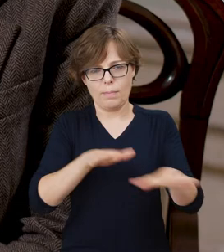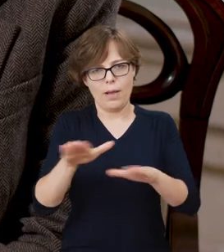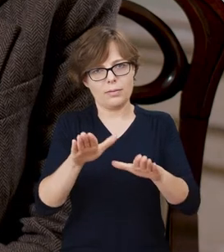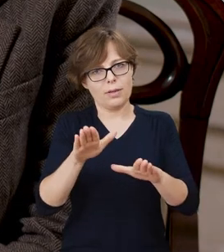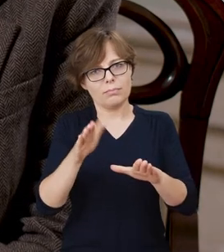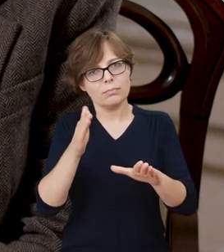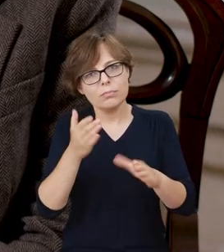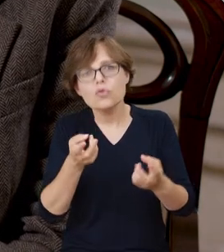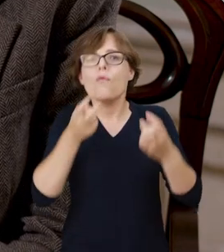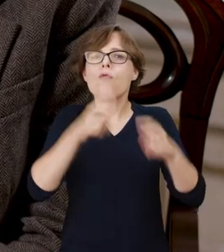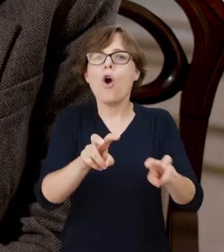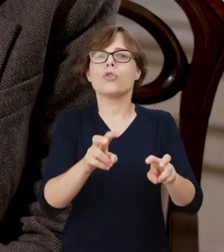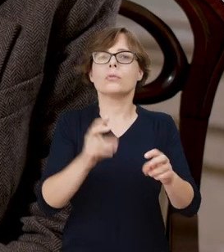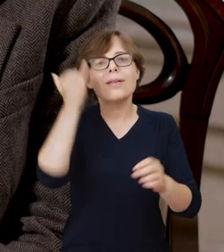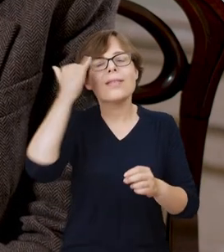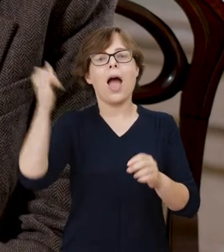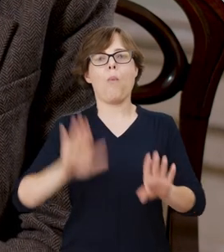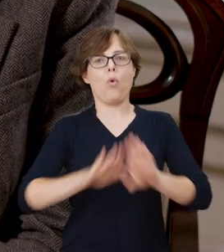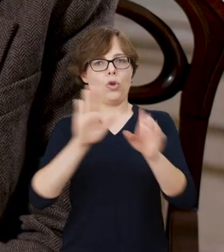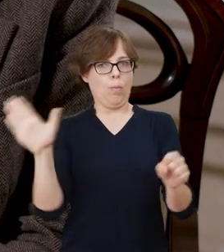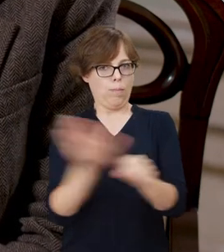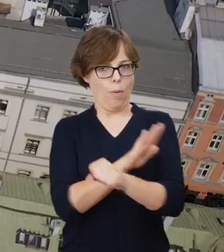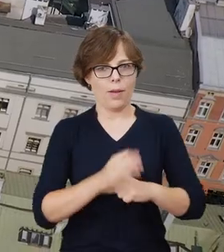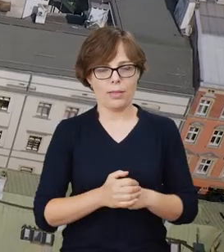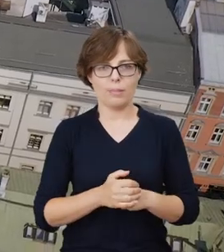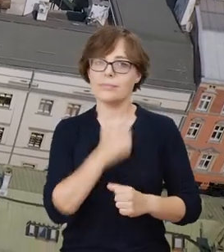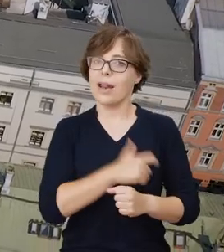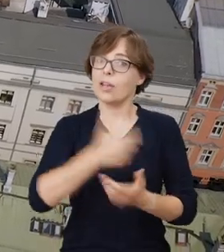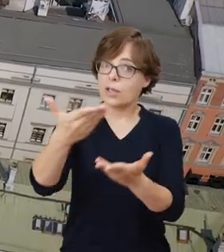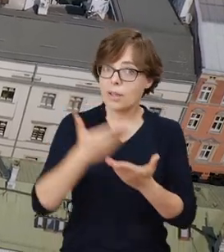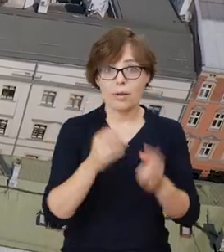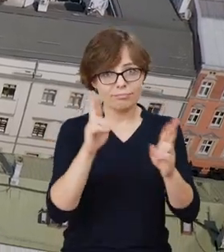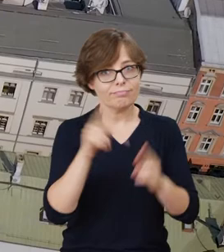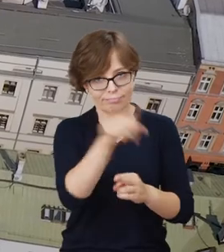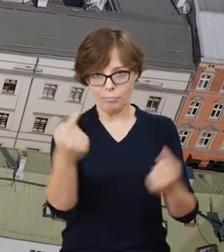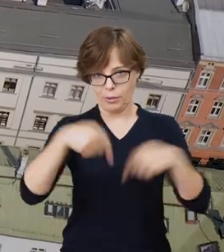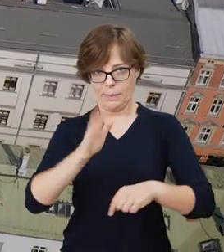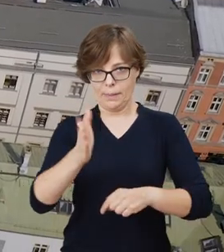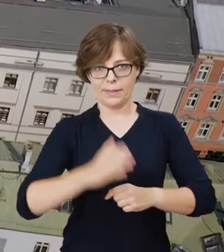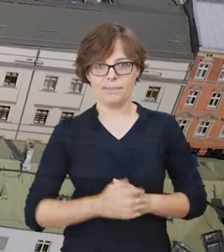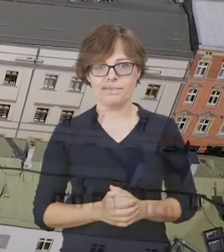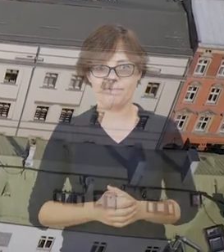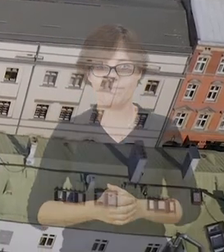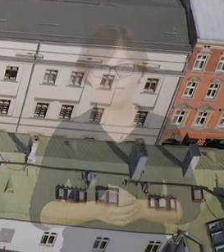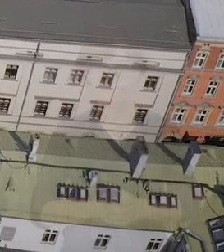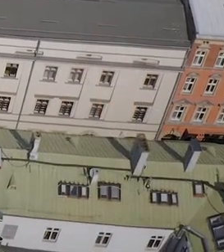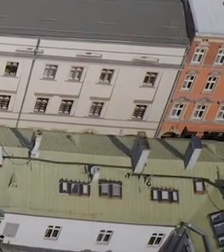i tworzenia idei muzeum kompletnego. Zapraszamy i bardzo serdecznie liczymy na Państwa obecność.